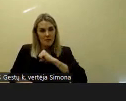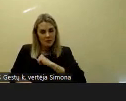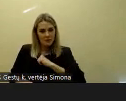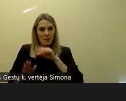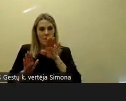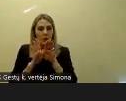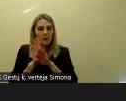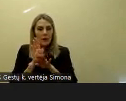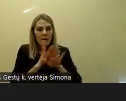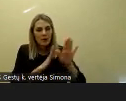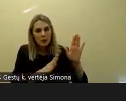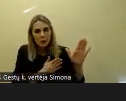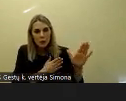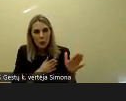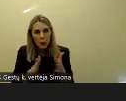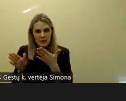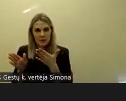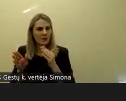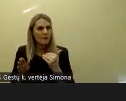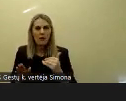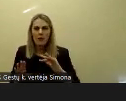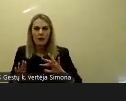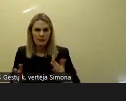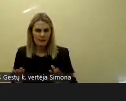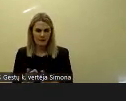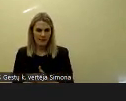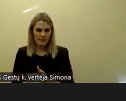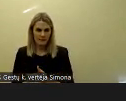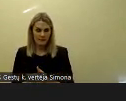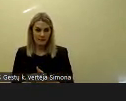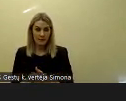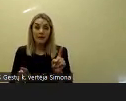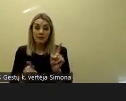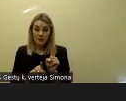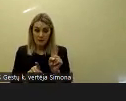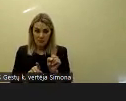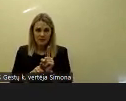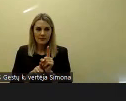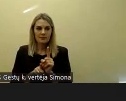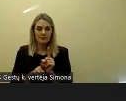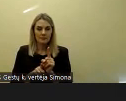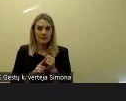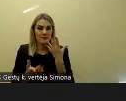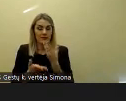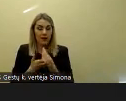nuoseklus turinys. Ir jie, aišku, gali pagalvoti ir apie savo pačių požiūrius į mokymą ir mokymąsi